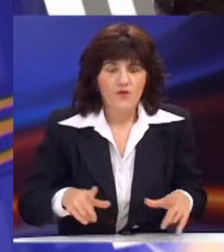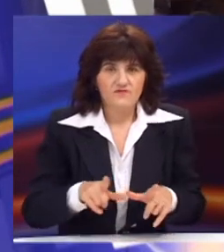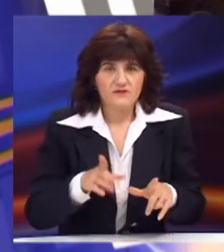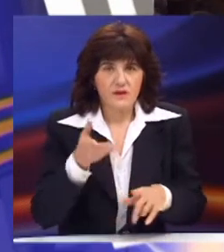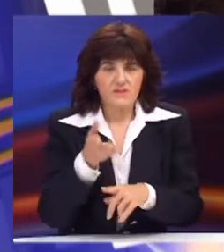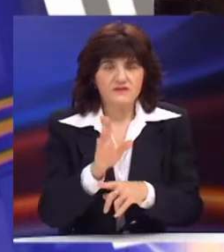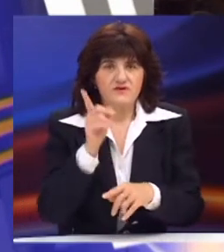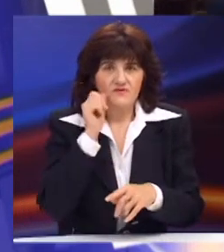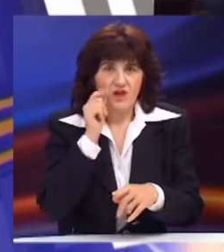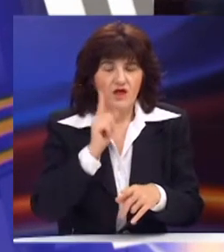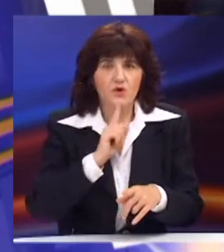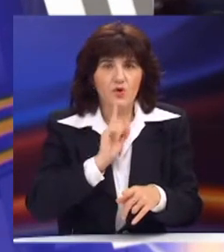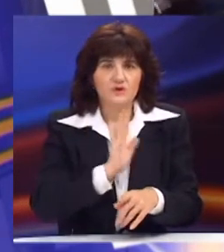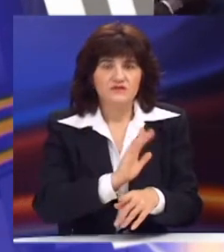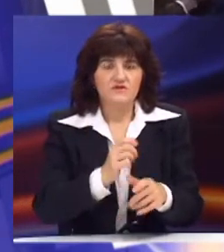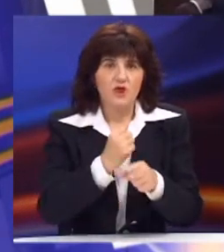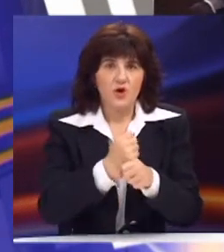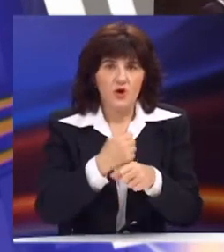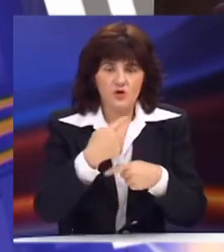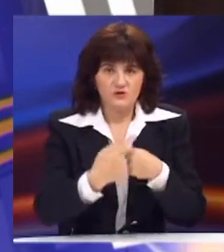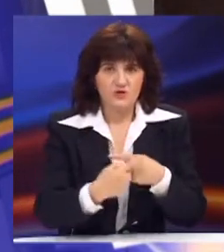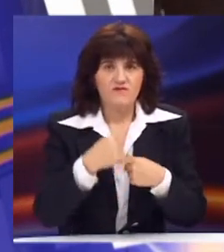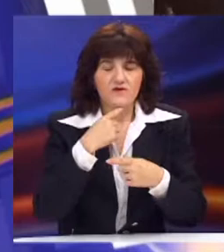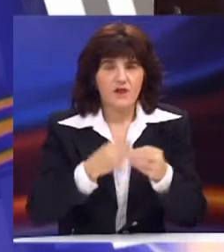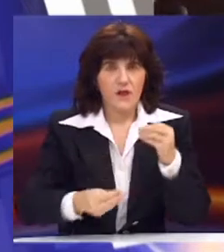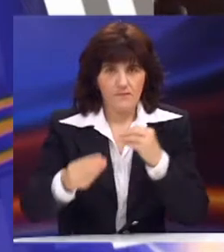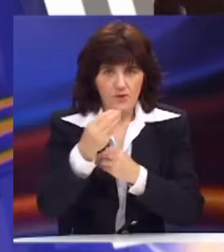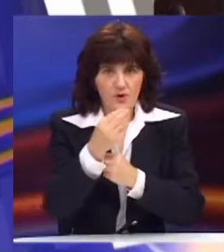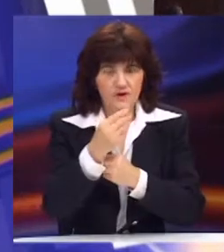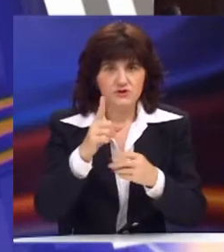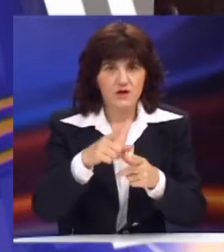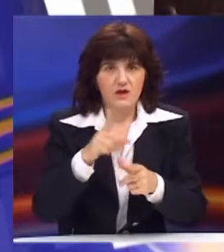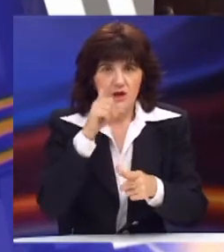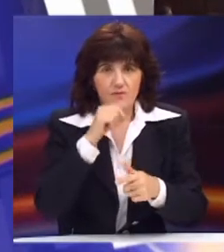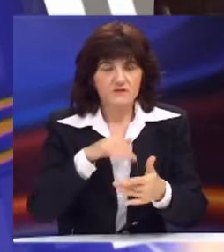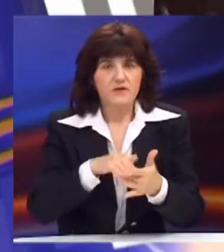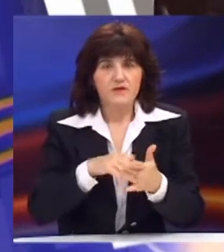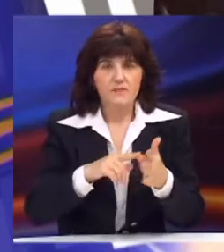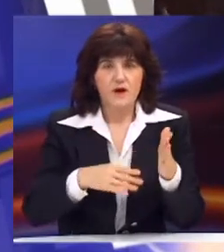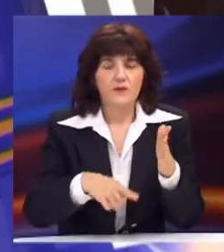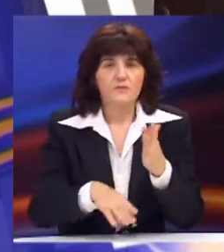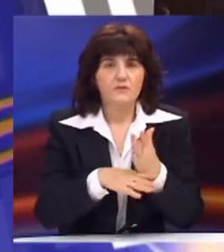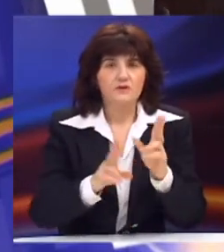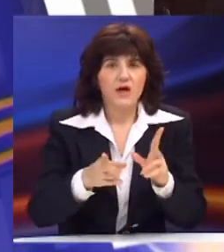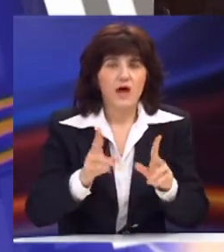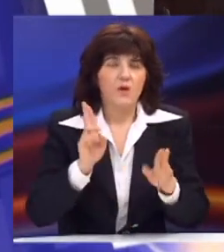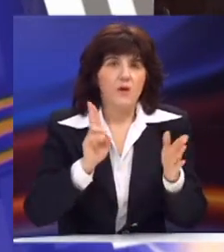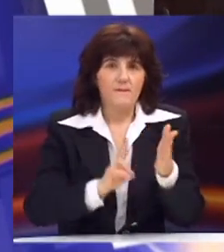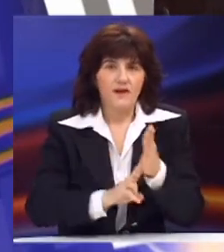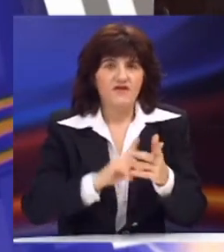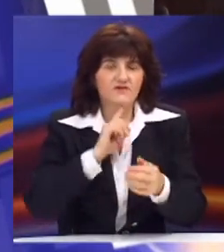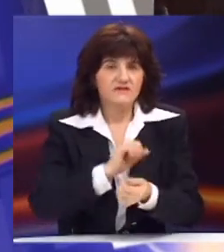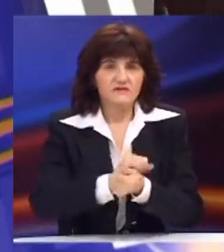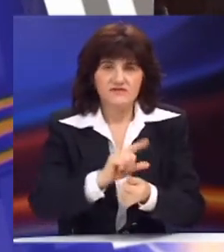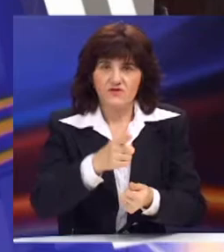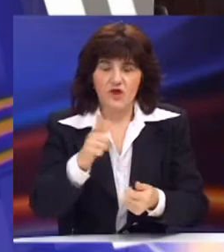Bunjevci su primer naroda koji je sebe kroz iskušenja očuvao i ojačao, a lokalna samouprava treba da bude primer poštovanja kako prava Bunjevaca,